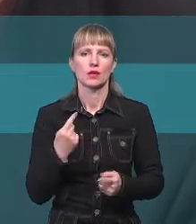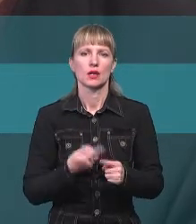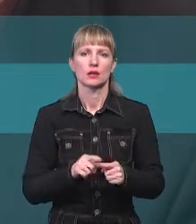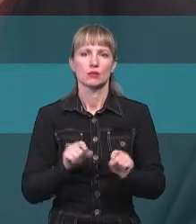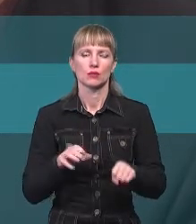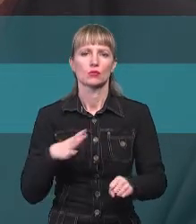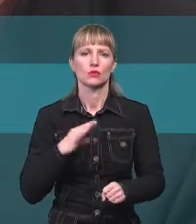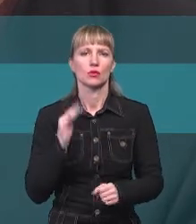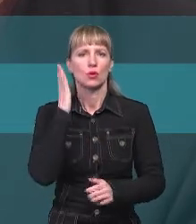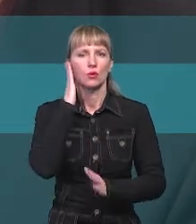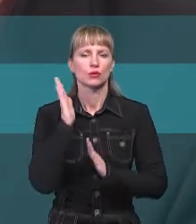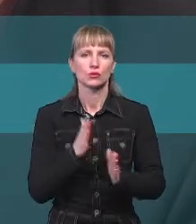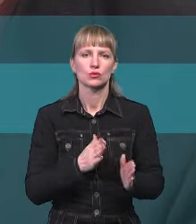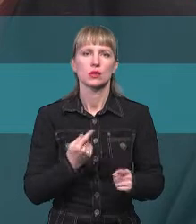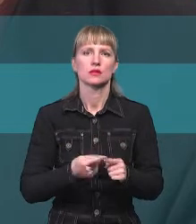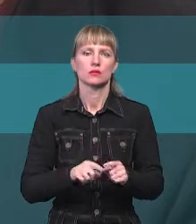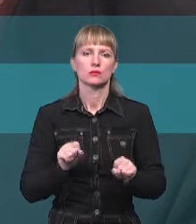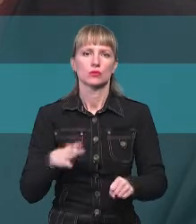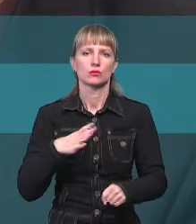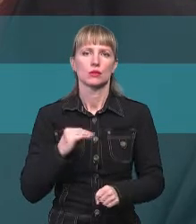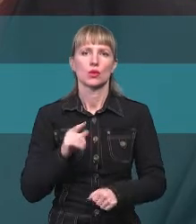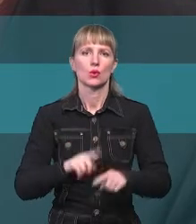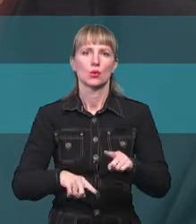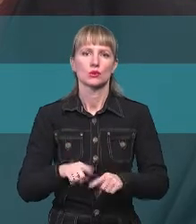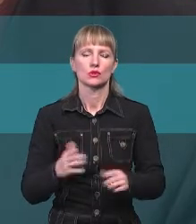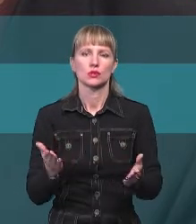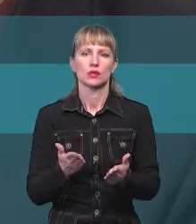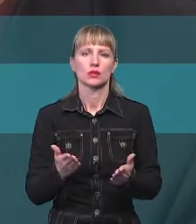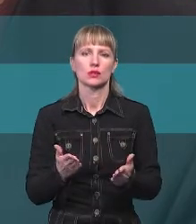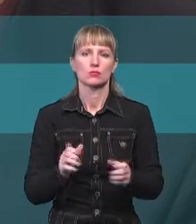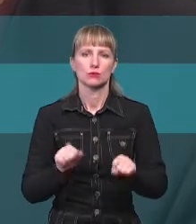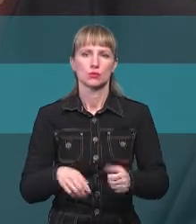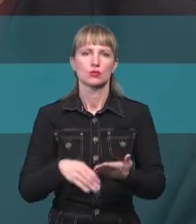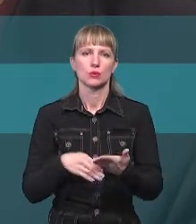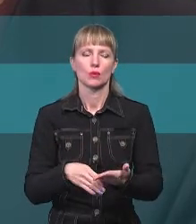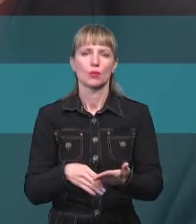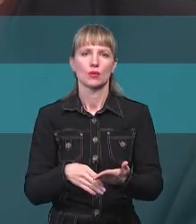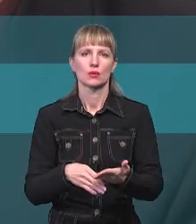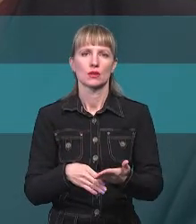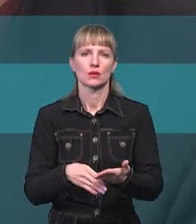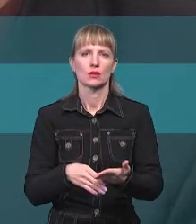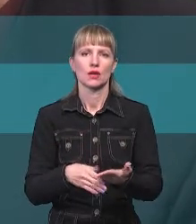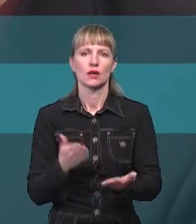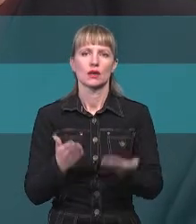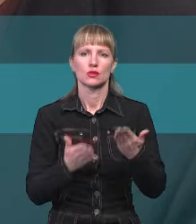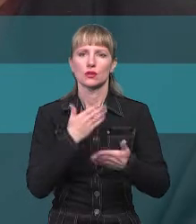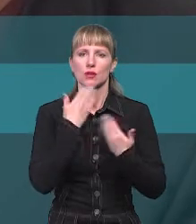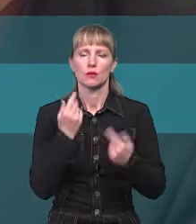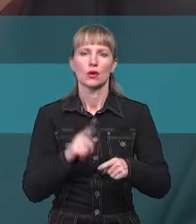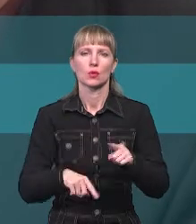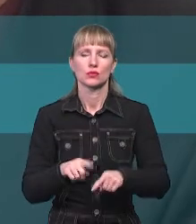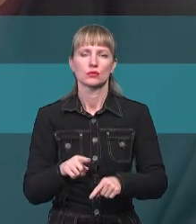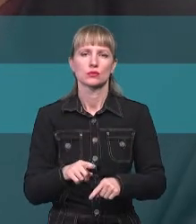може бути і гуртожиток, це може бути якісь родичі, які можуть допомогти. Тому... Та якщо нема родичів,